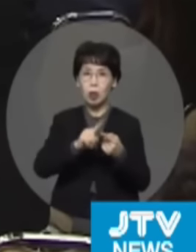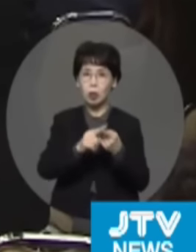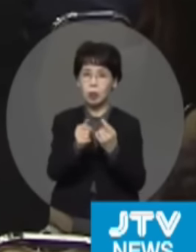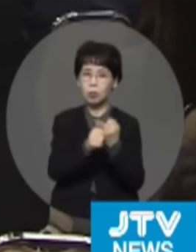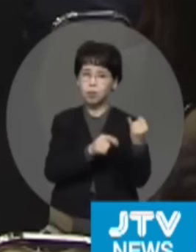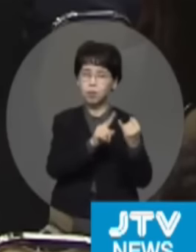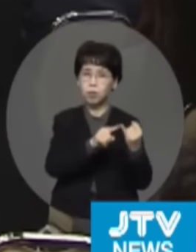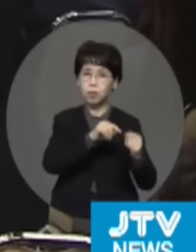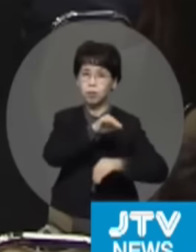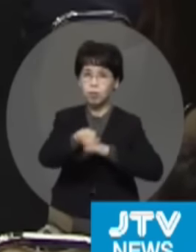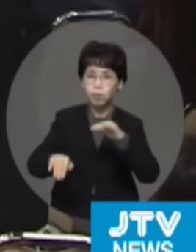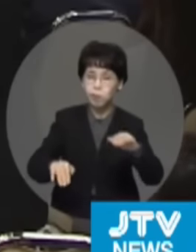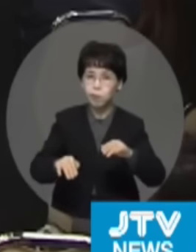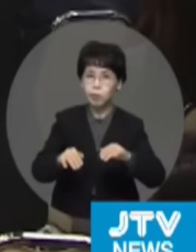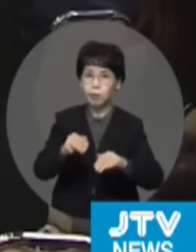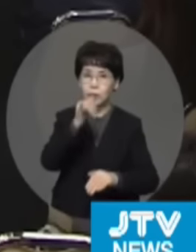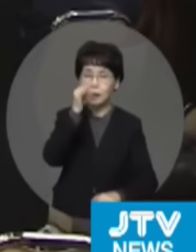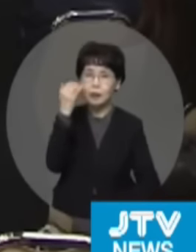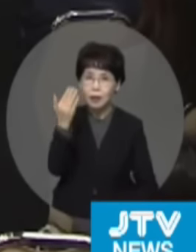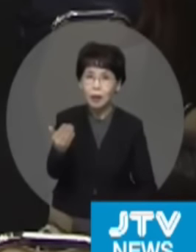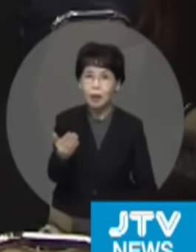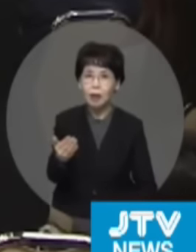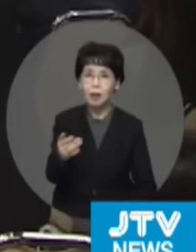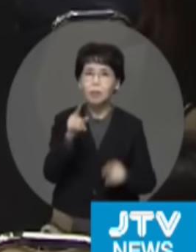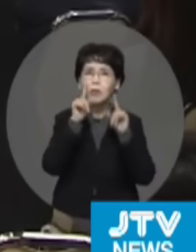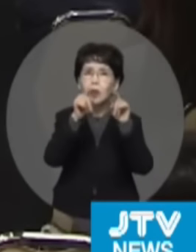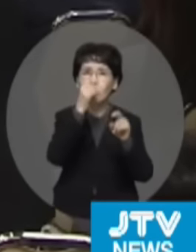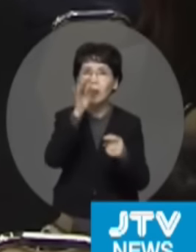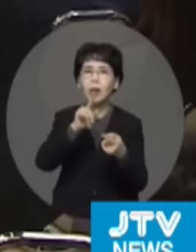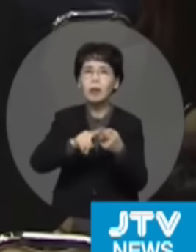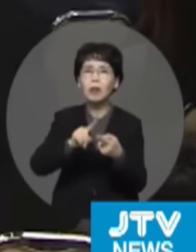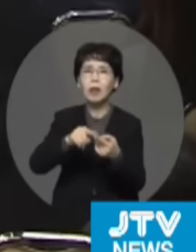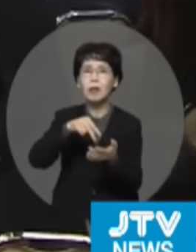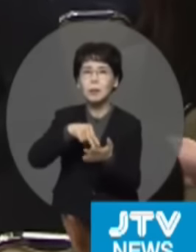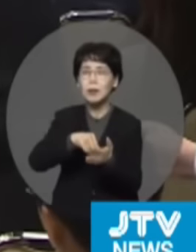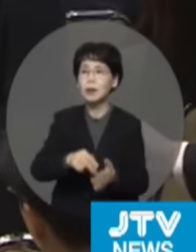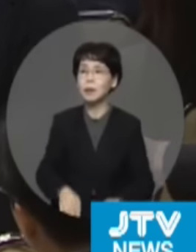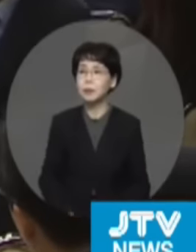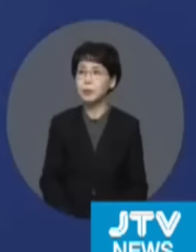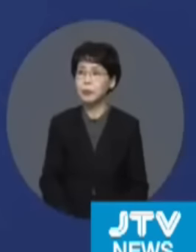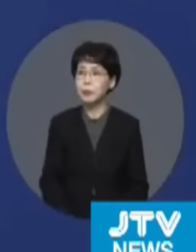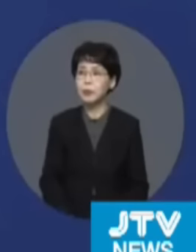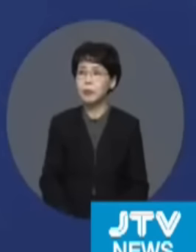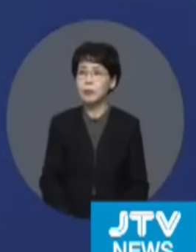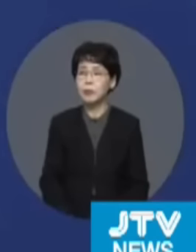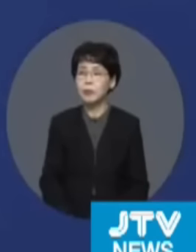네. 국정 개입 의혹에 대한 어떤 입장이신지를 여쭤봤습니다. 네. 네.